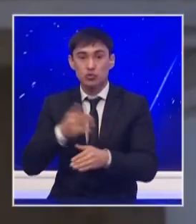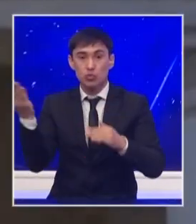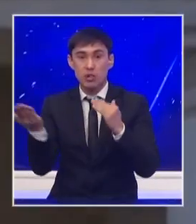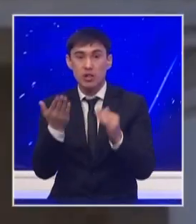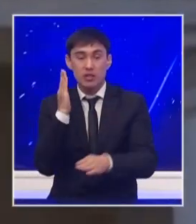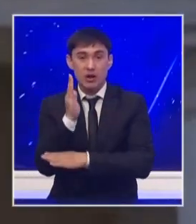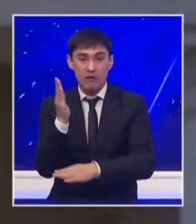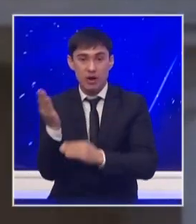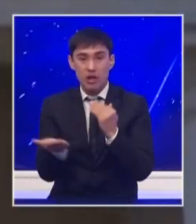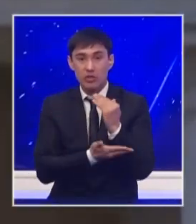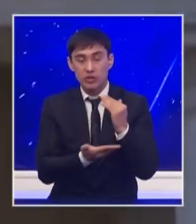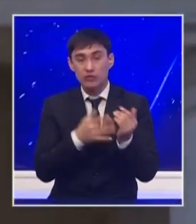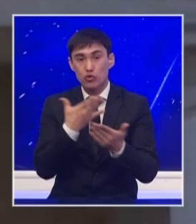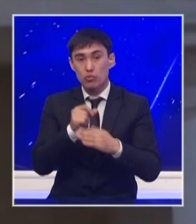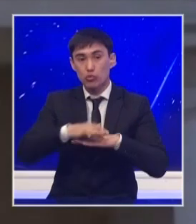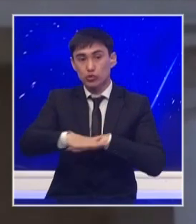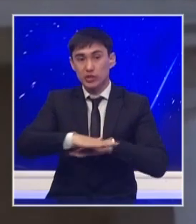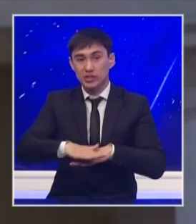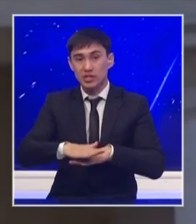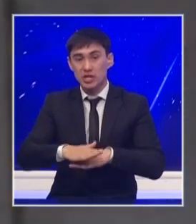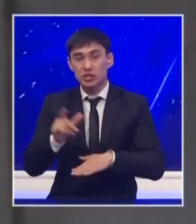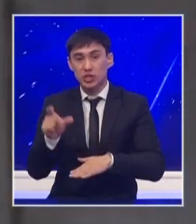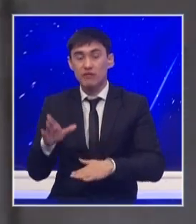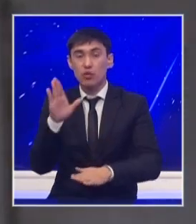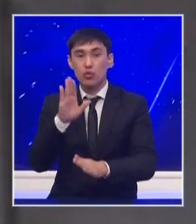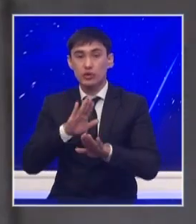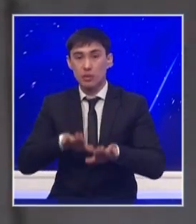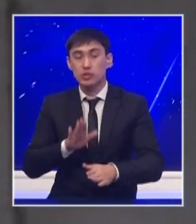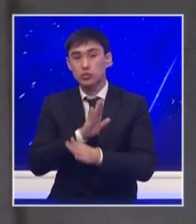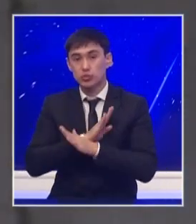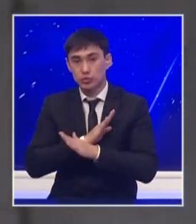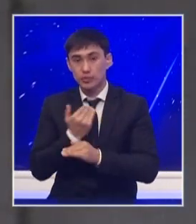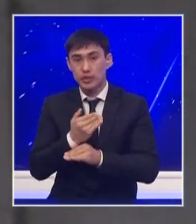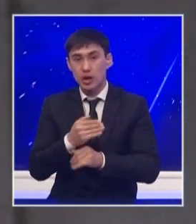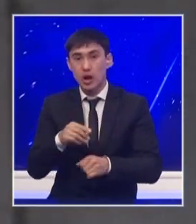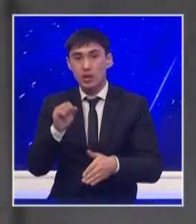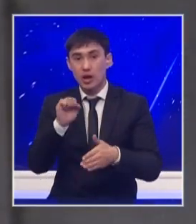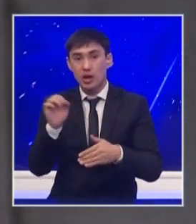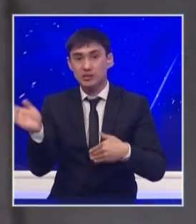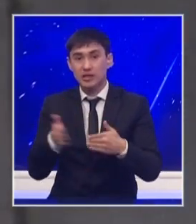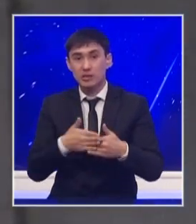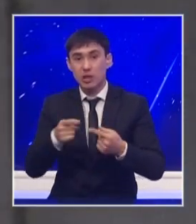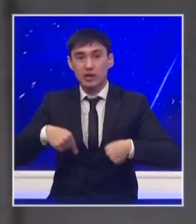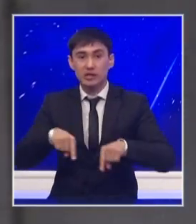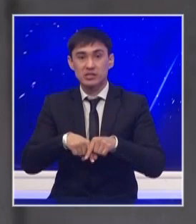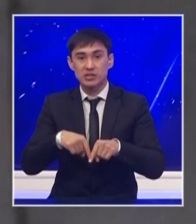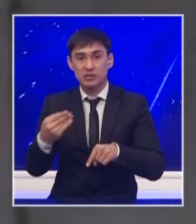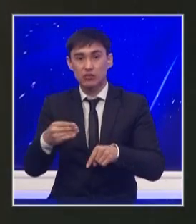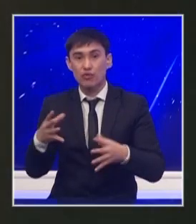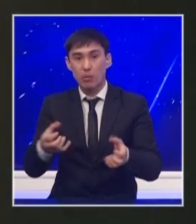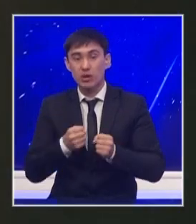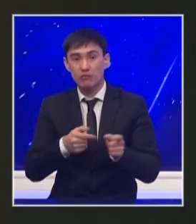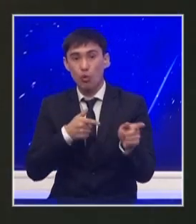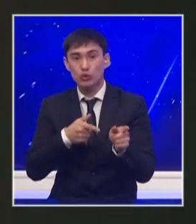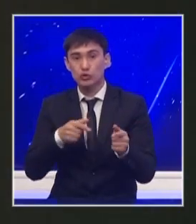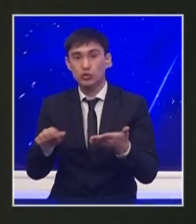дрова на своем участке жертва скончалась на месте условное наказание коснулось и организатора облавы у него отобрали